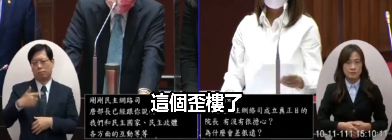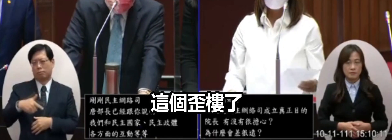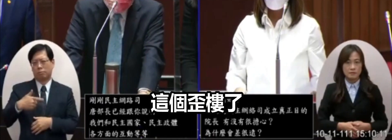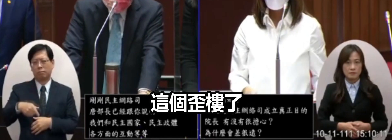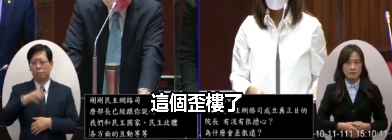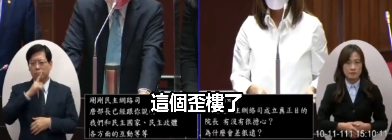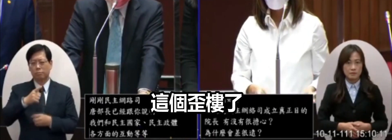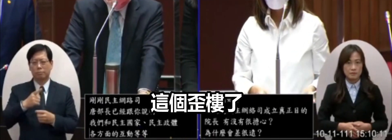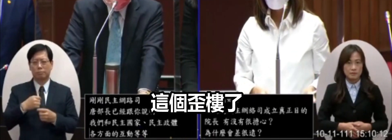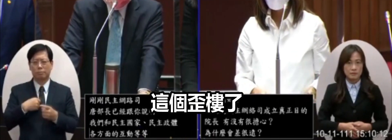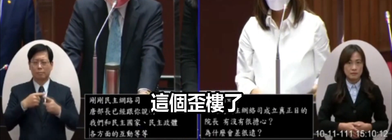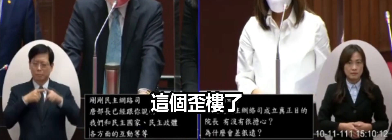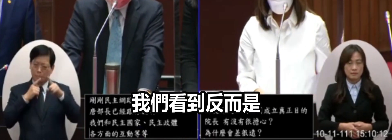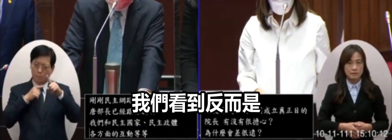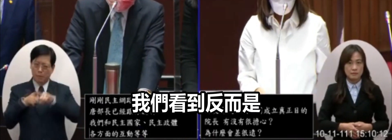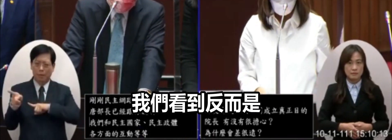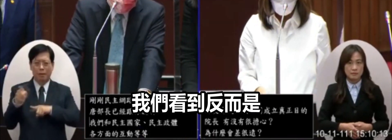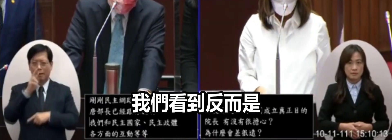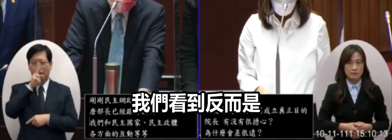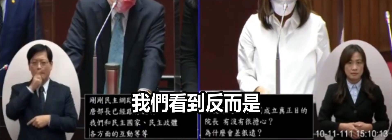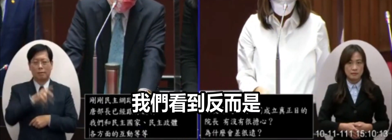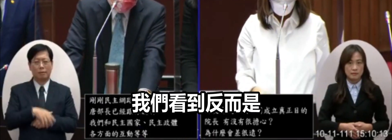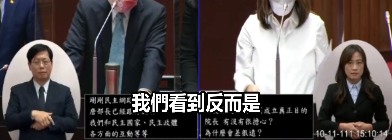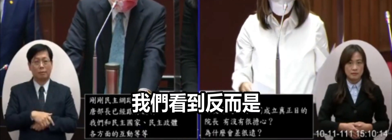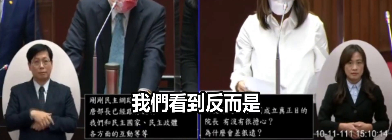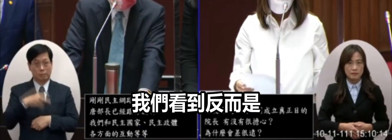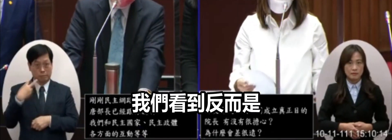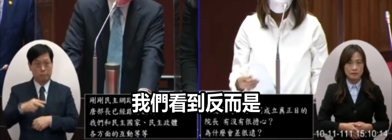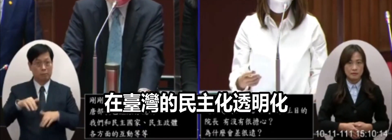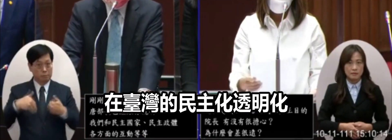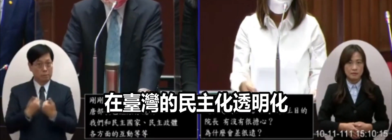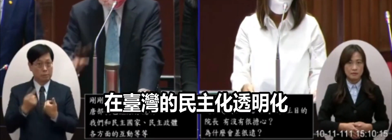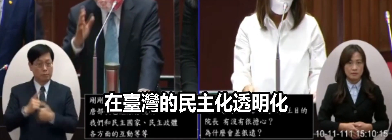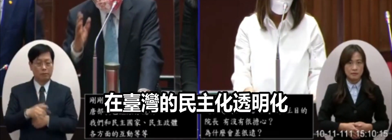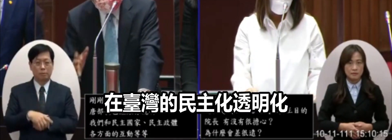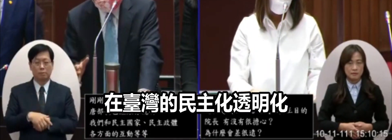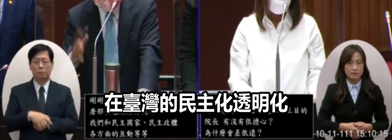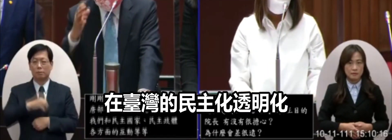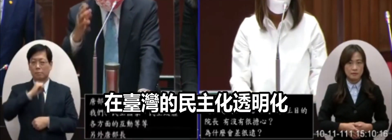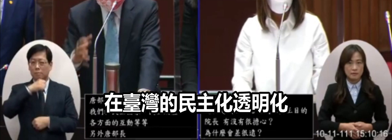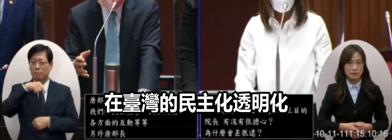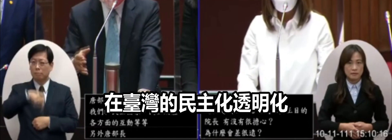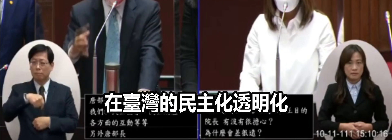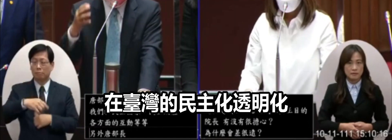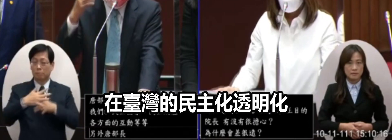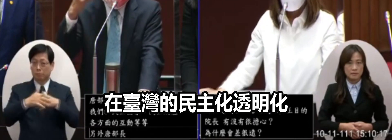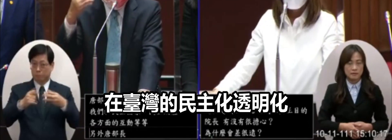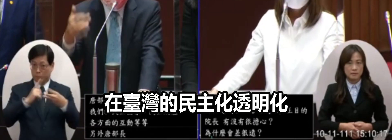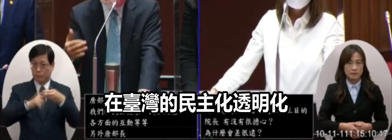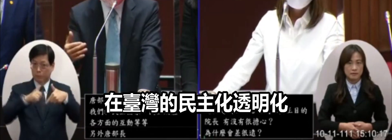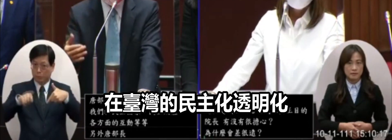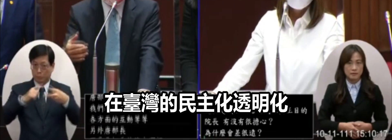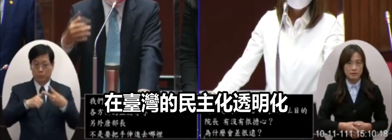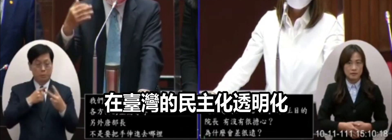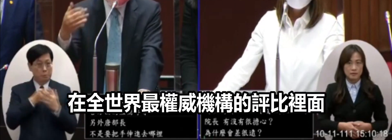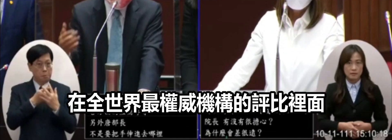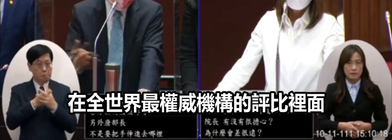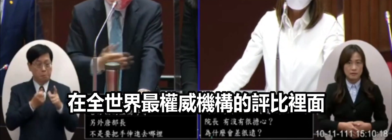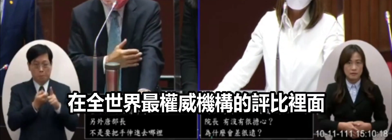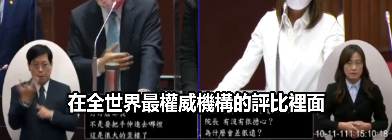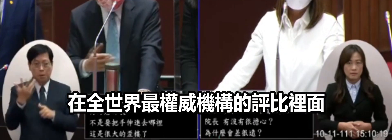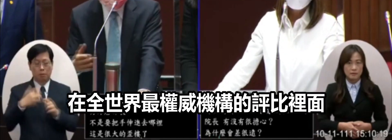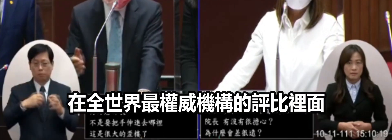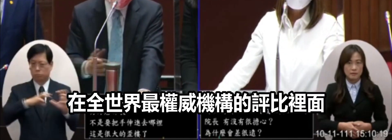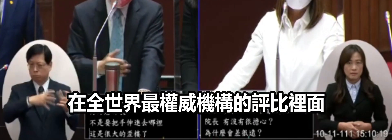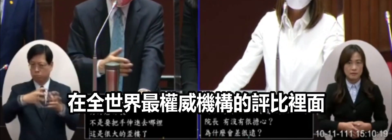这个歪楼了。我们看到反而是在台湾的民主化、透明化，在